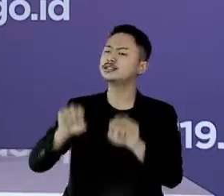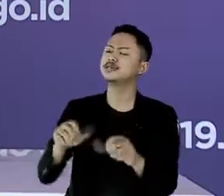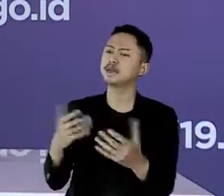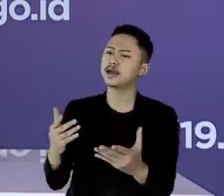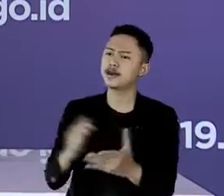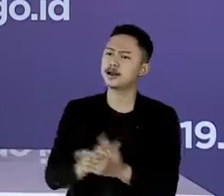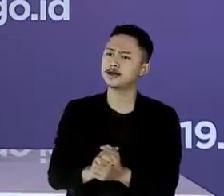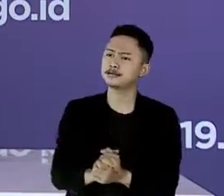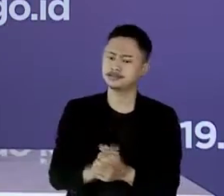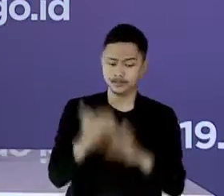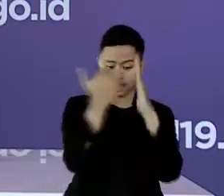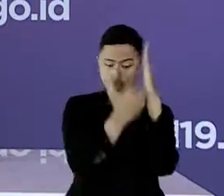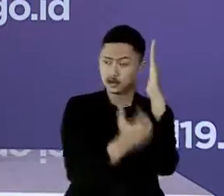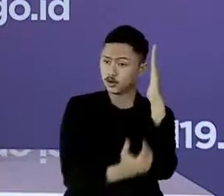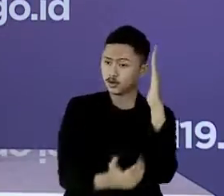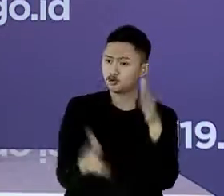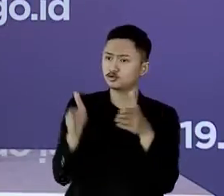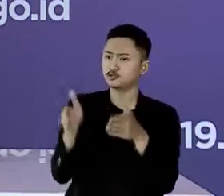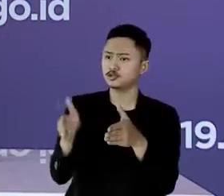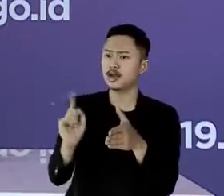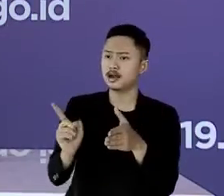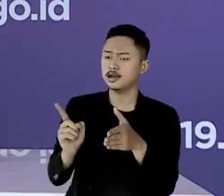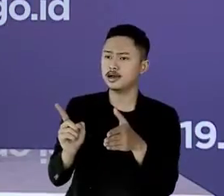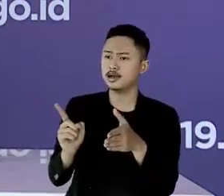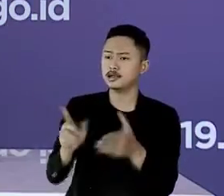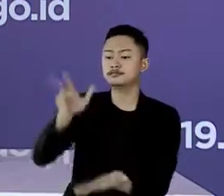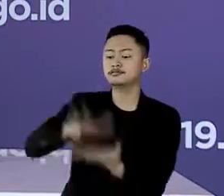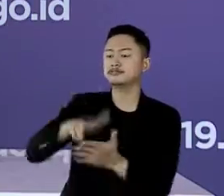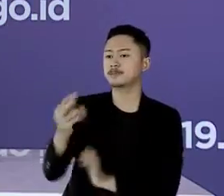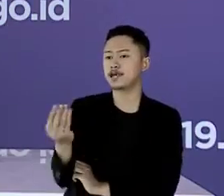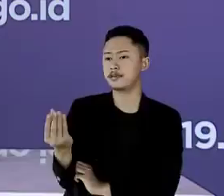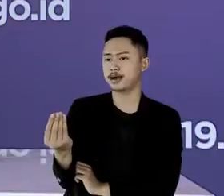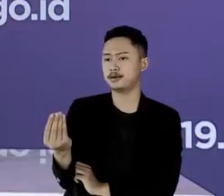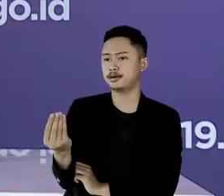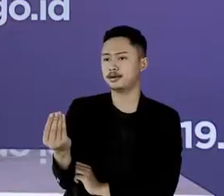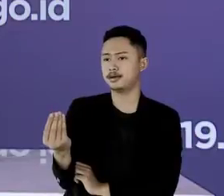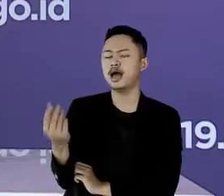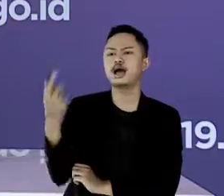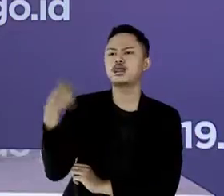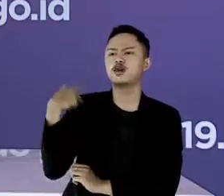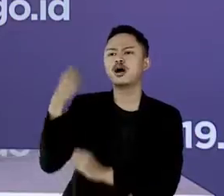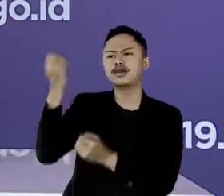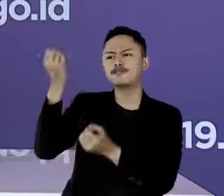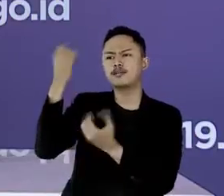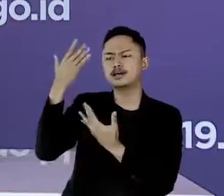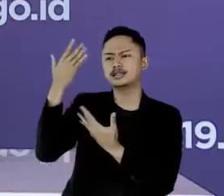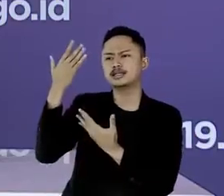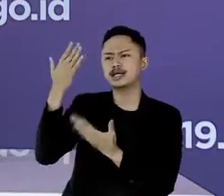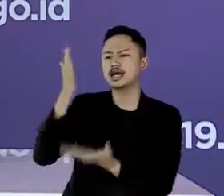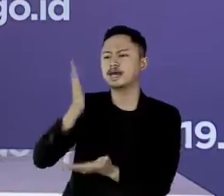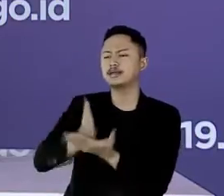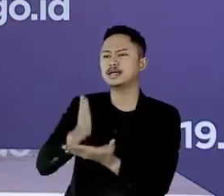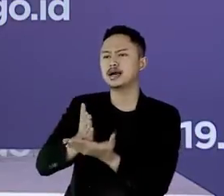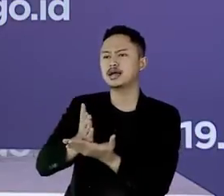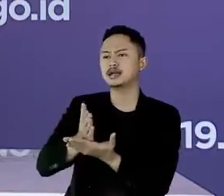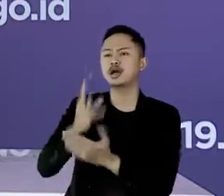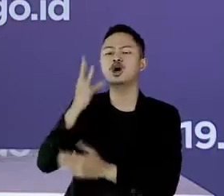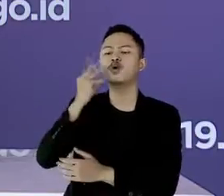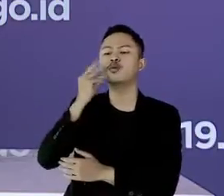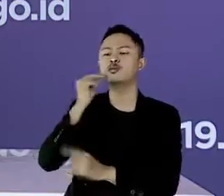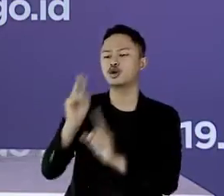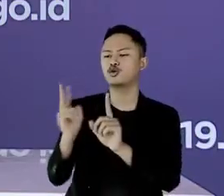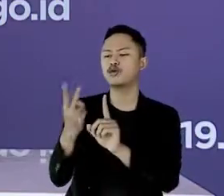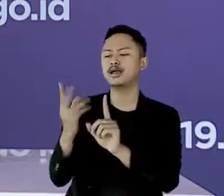apakah ada syarat tertentu dan kapan diberlakukan Selain itu mohon update mengenai kebijakan anak umur